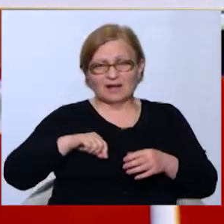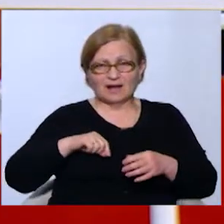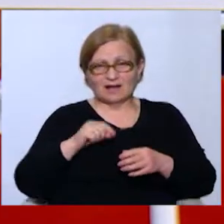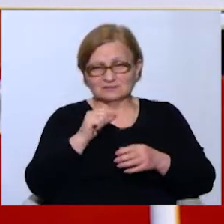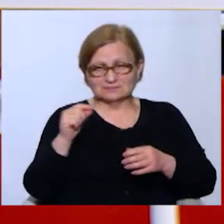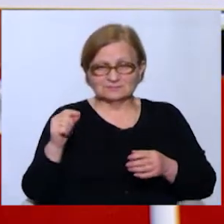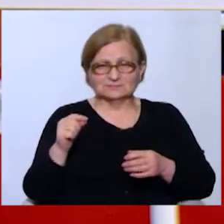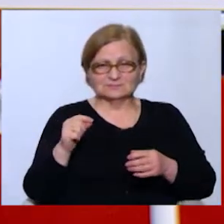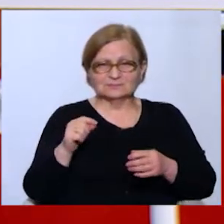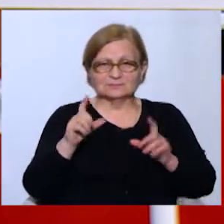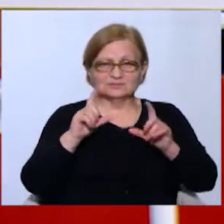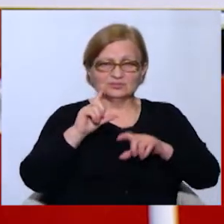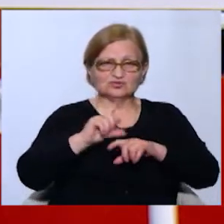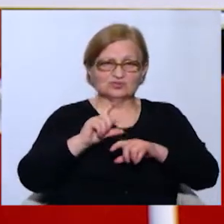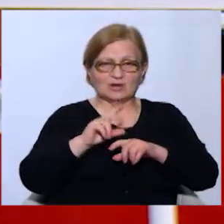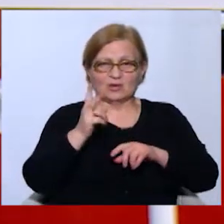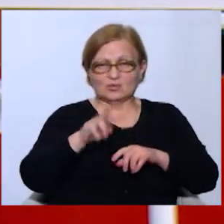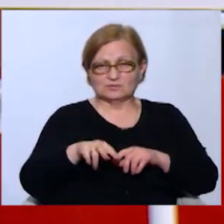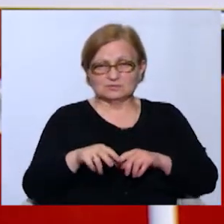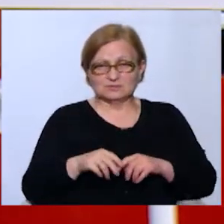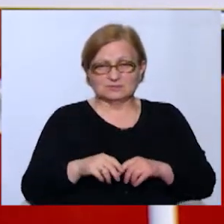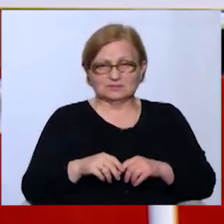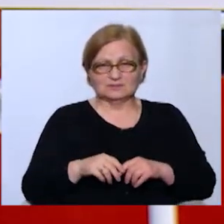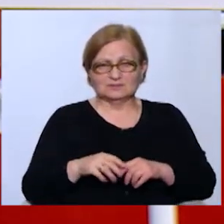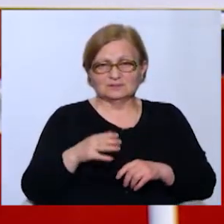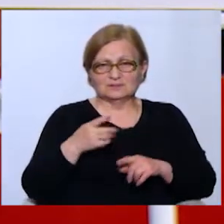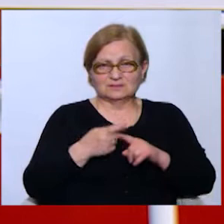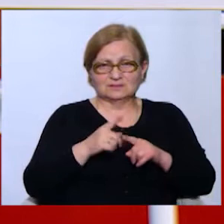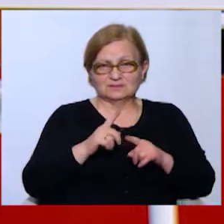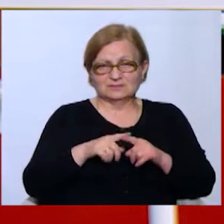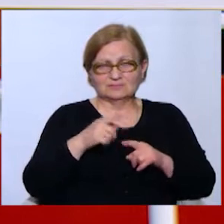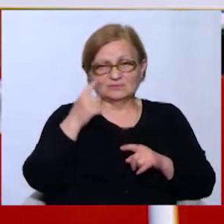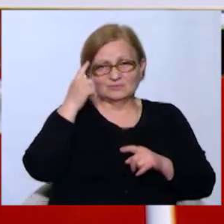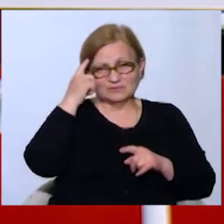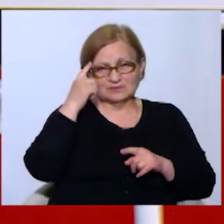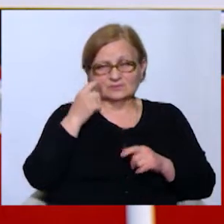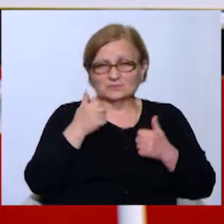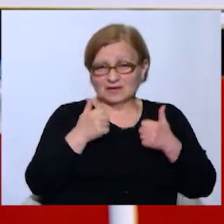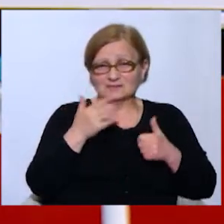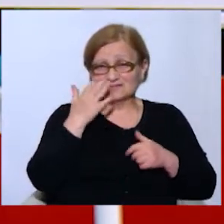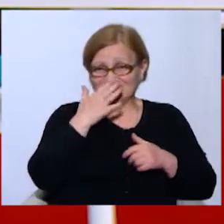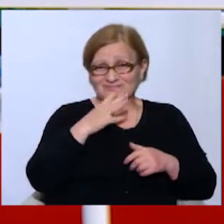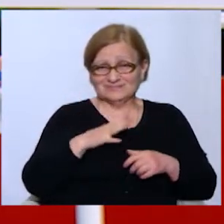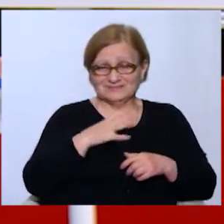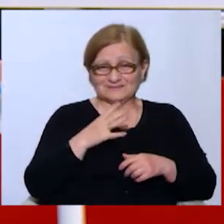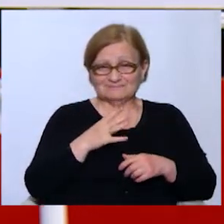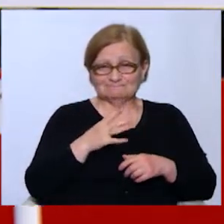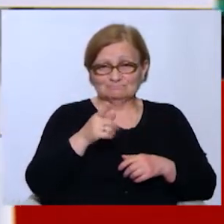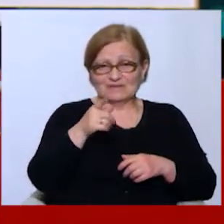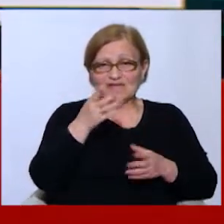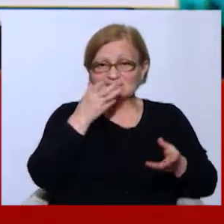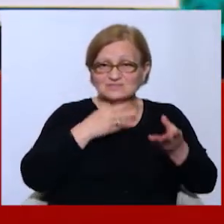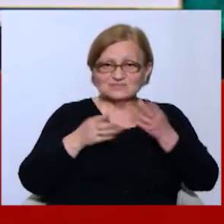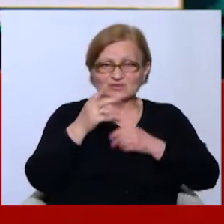ფანქარი და ჭიქები. კარგით. ეს ჩვენი გაკვეთილი. მე მგონი ძალიან მაგარი გაკვეთილი გამოგვივიდა ეს